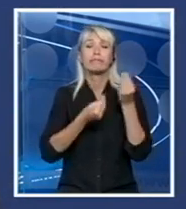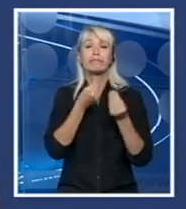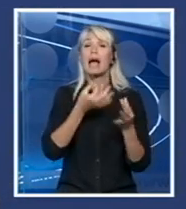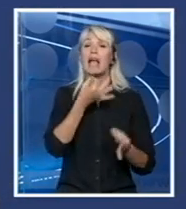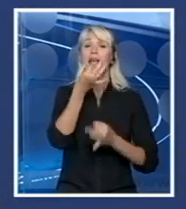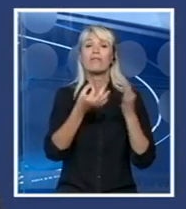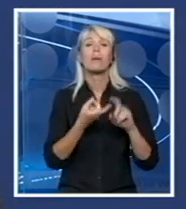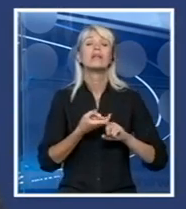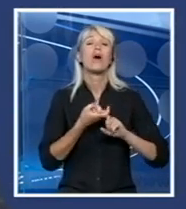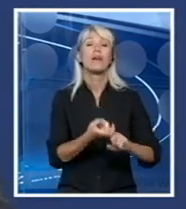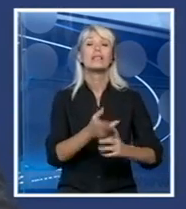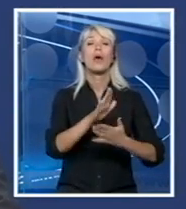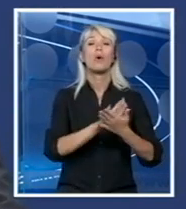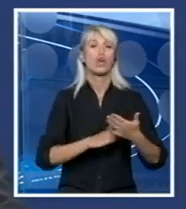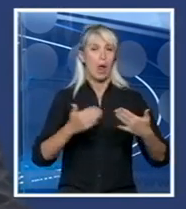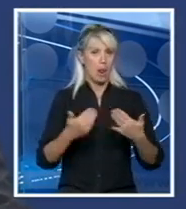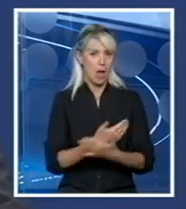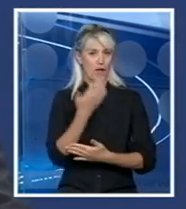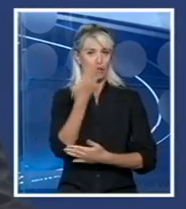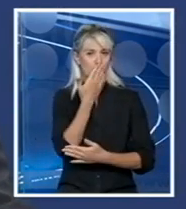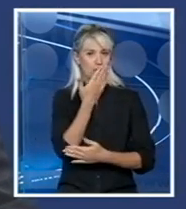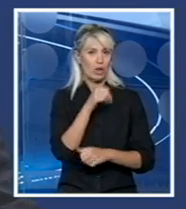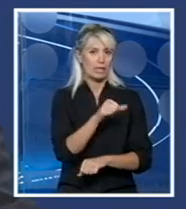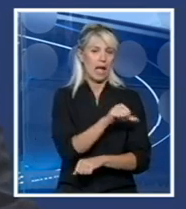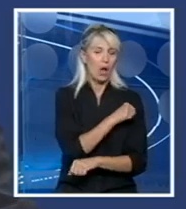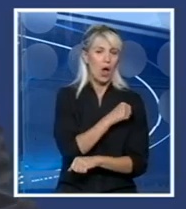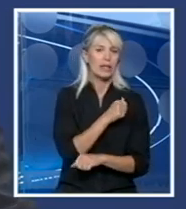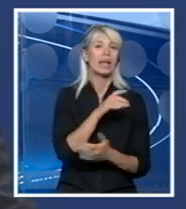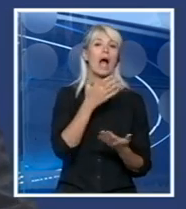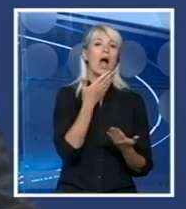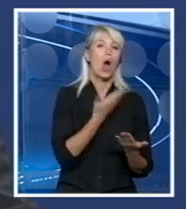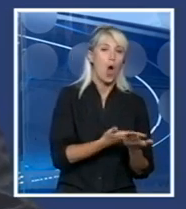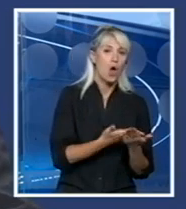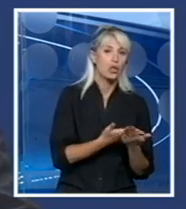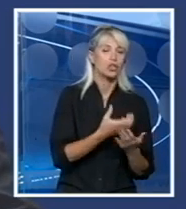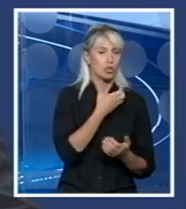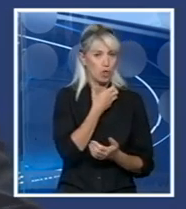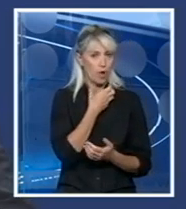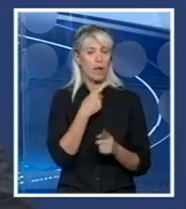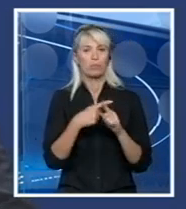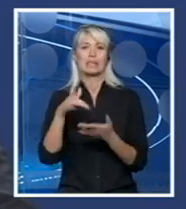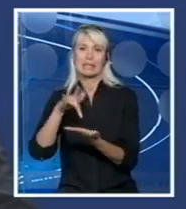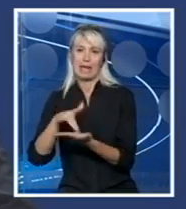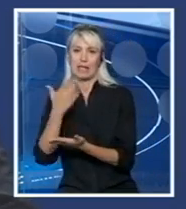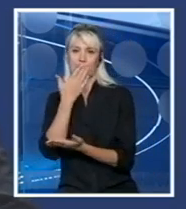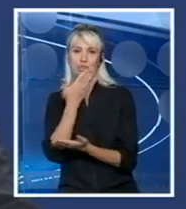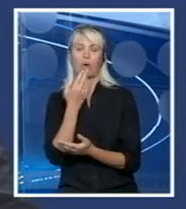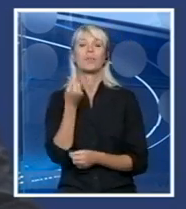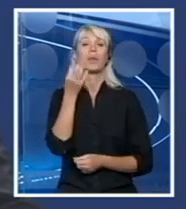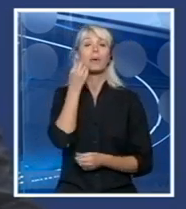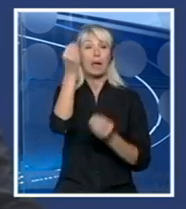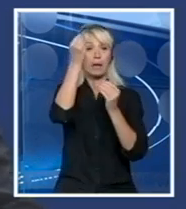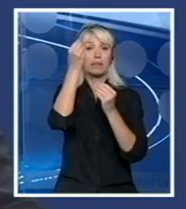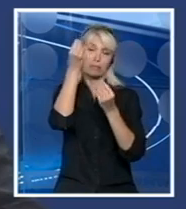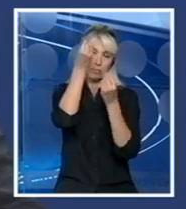sa početkom nove školske godine za osnovnu i srednju školu. Izvolite, ministre. Dobar dan, poštovanje svima.